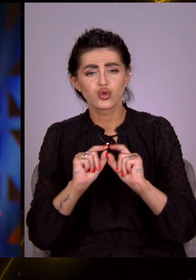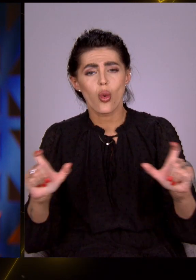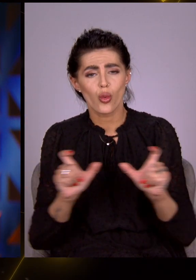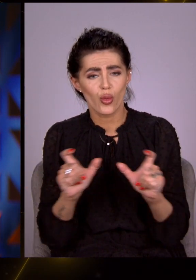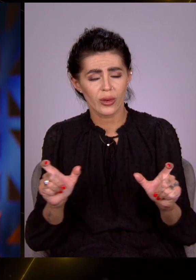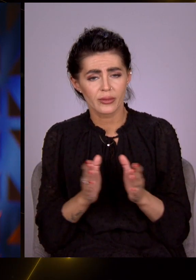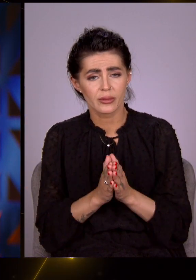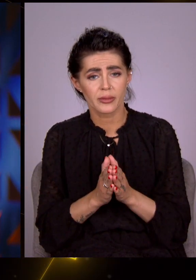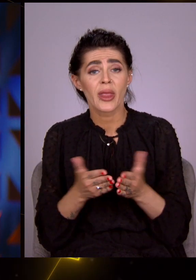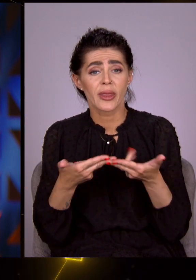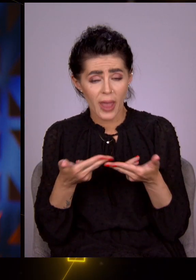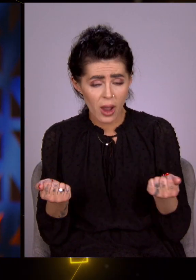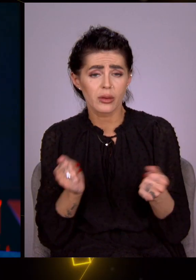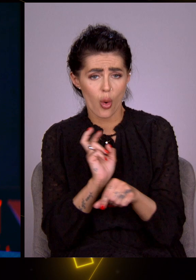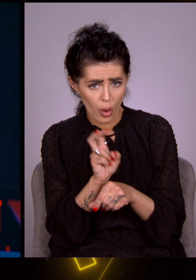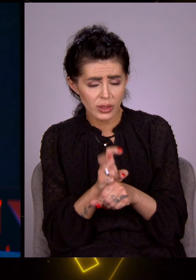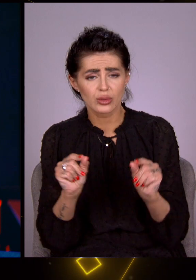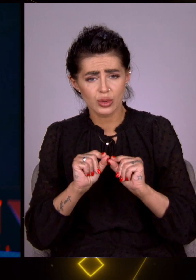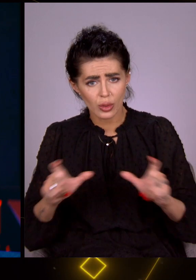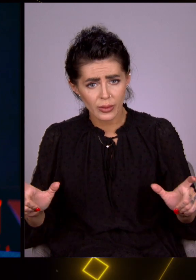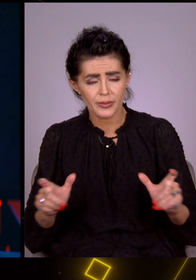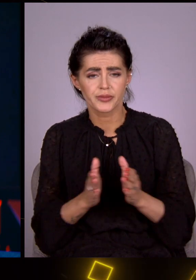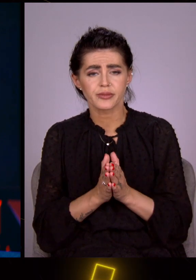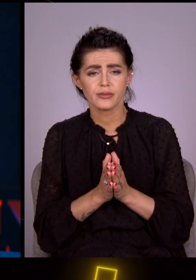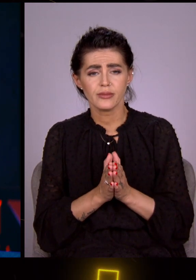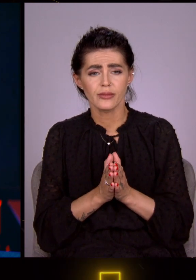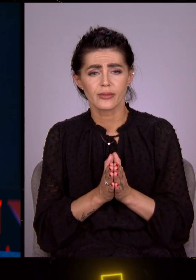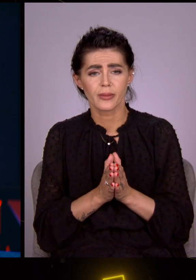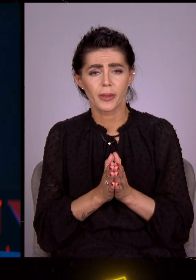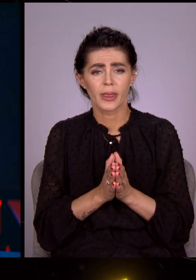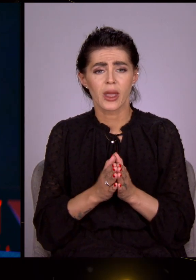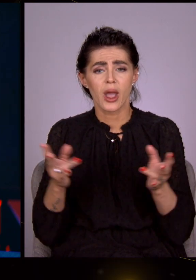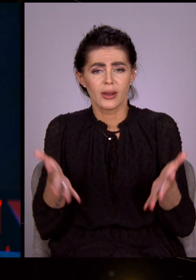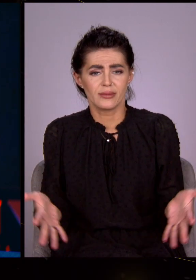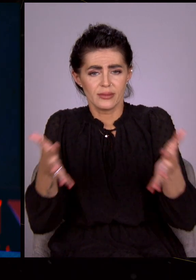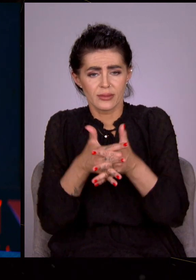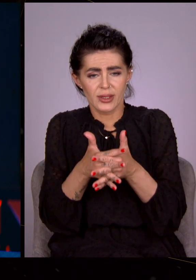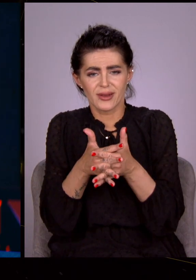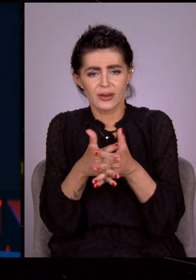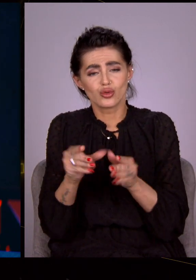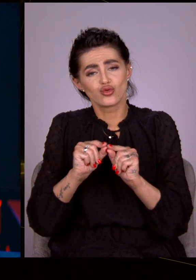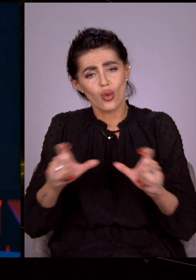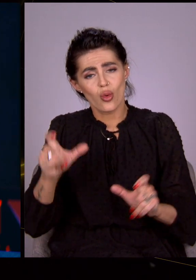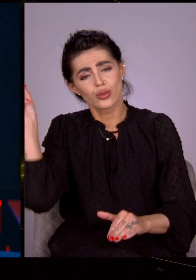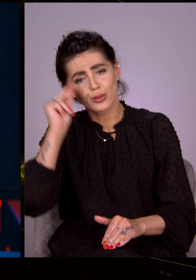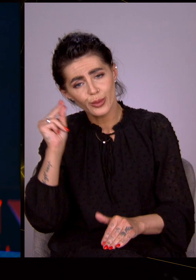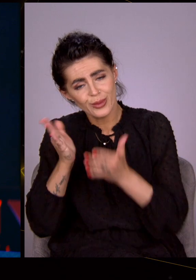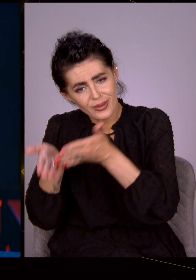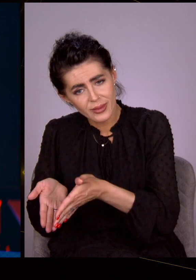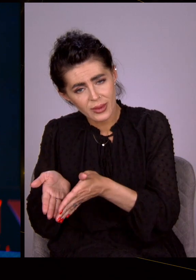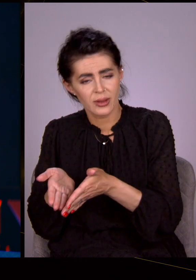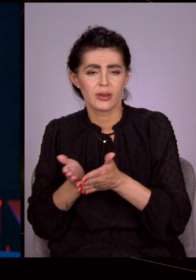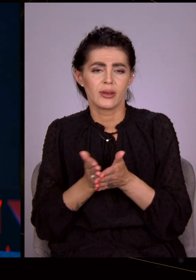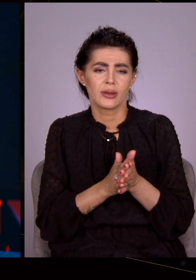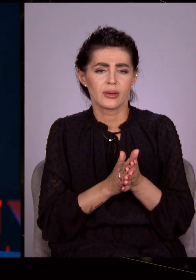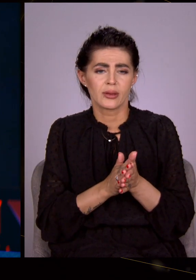ходить в школу, ну, але знову ж таки вона поєднує, вона мусить поєднувати зі школою. Хоча, я думаю, вона